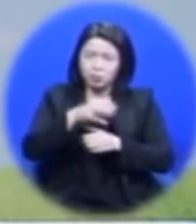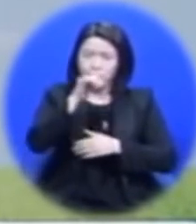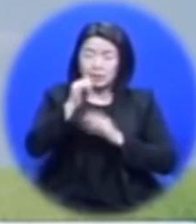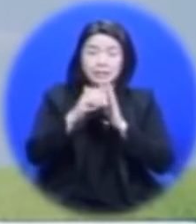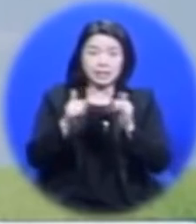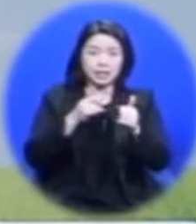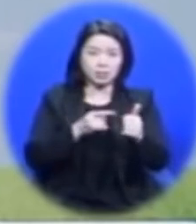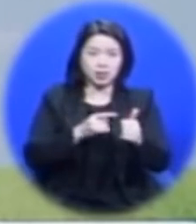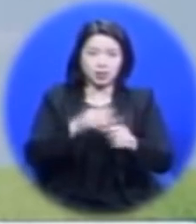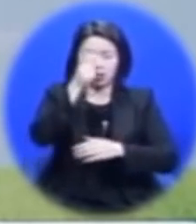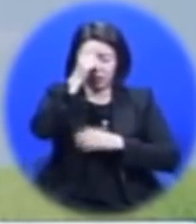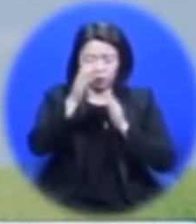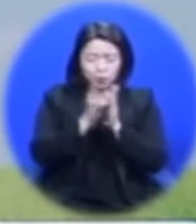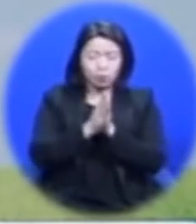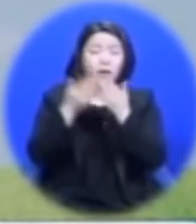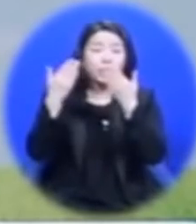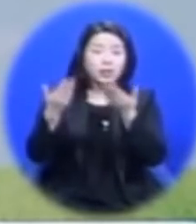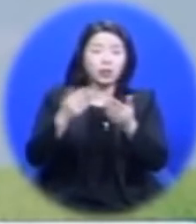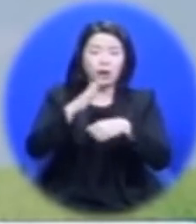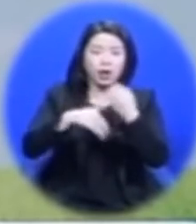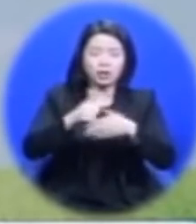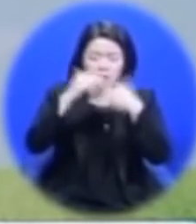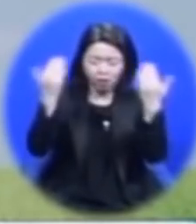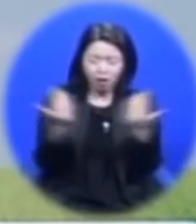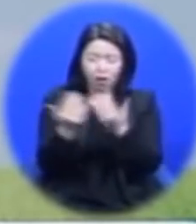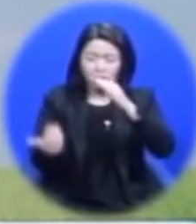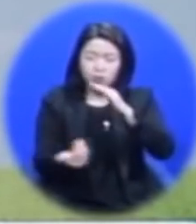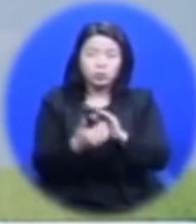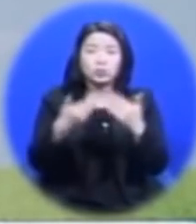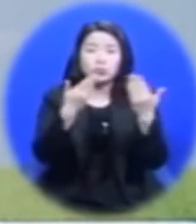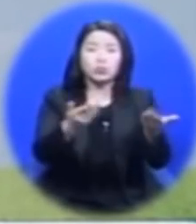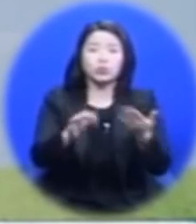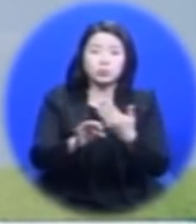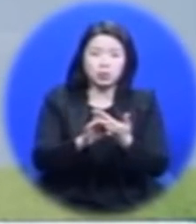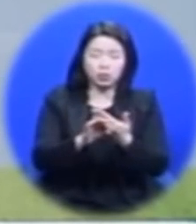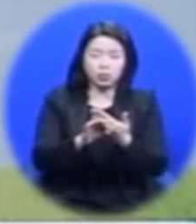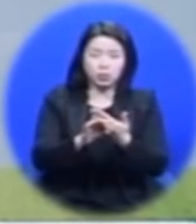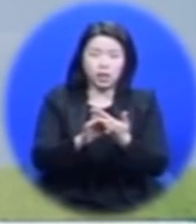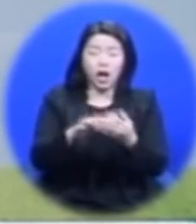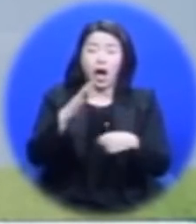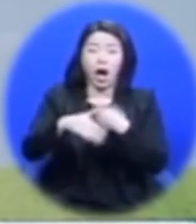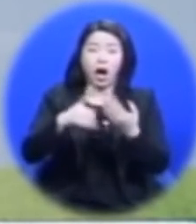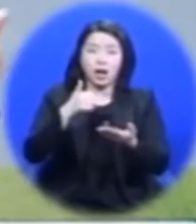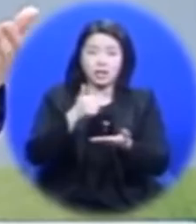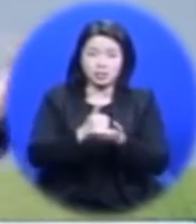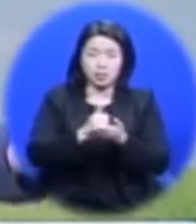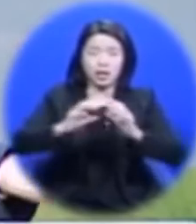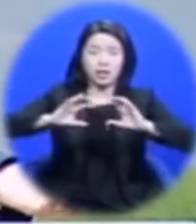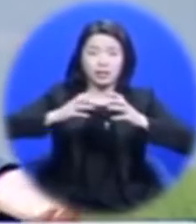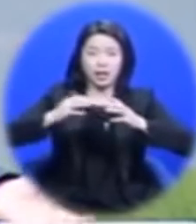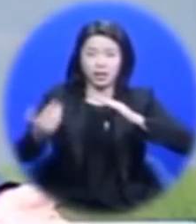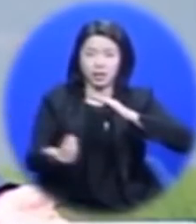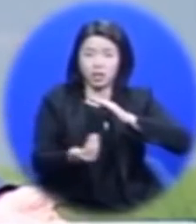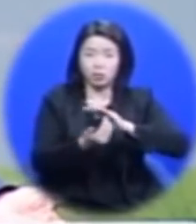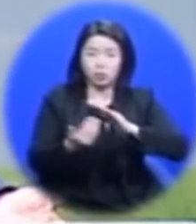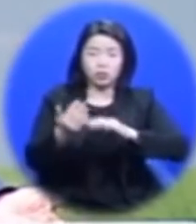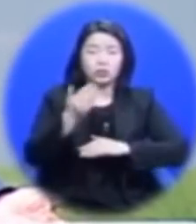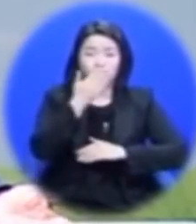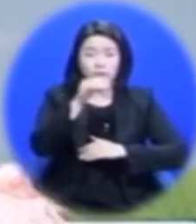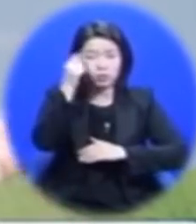사람에게 기도했다고 하나님이 다 이루어 주시면 그러면 하나님의 나라가 이루어질 수